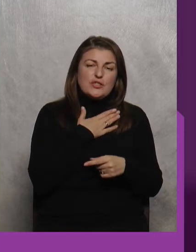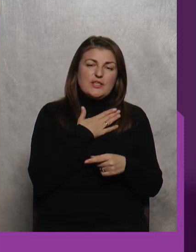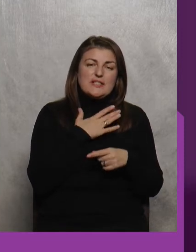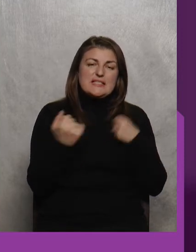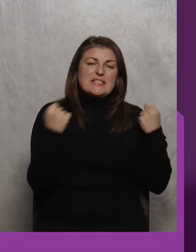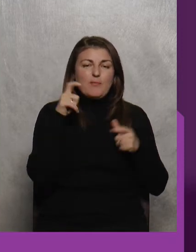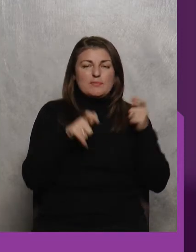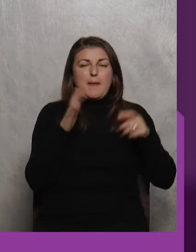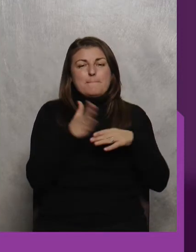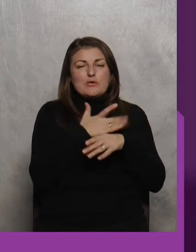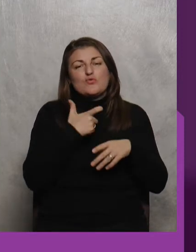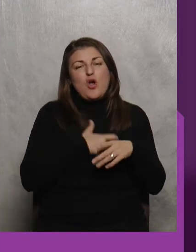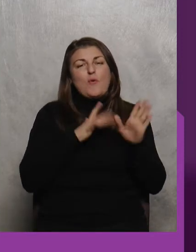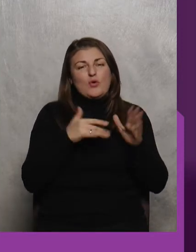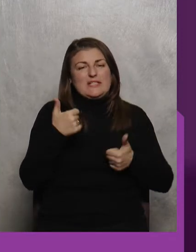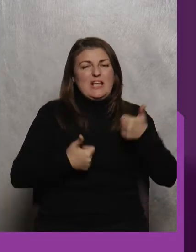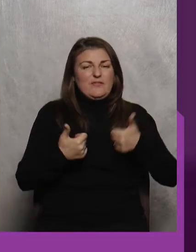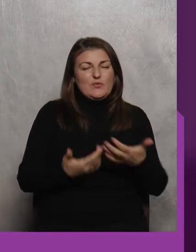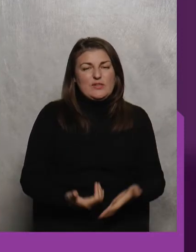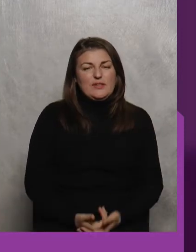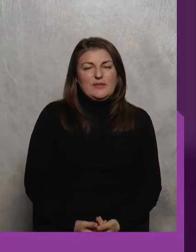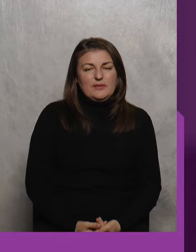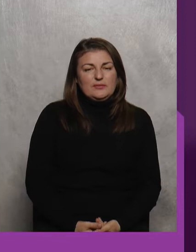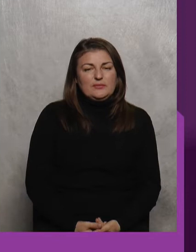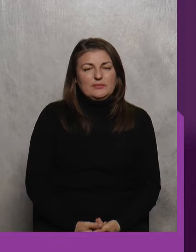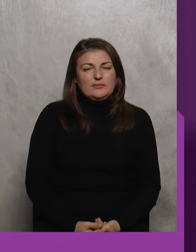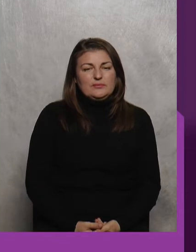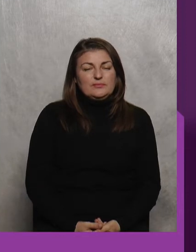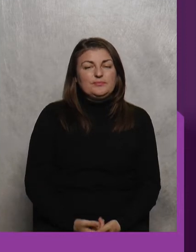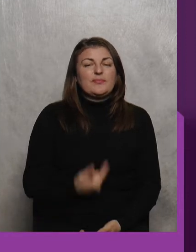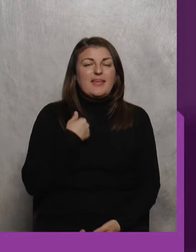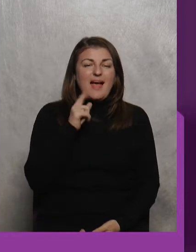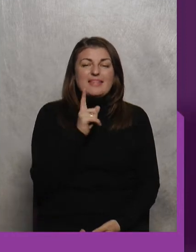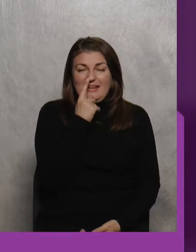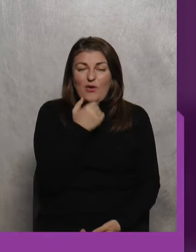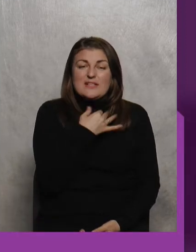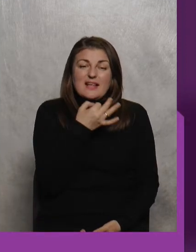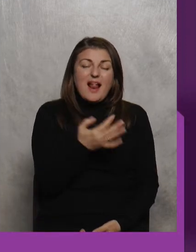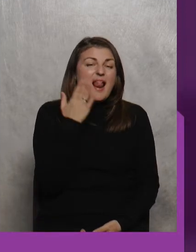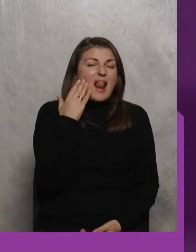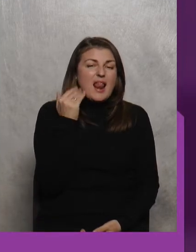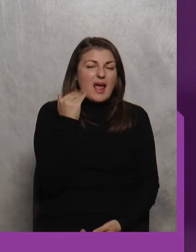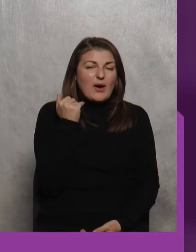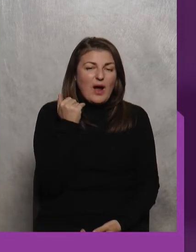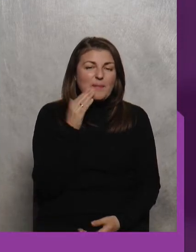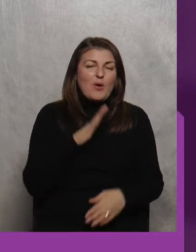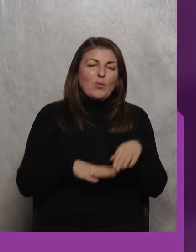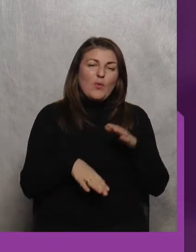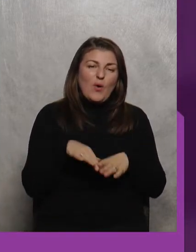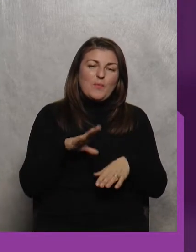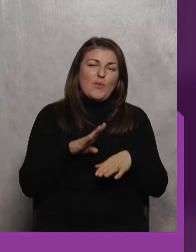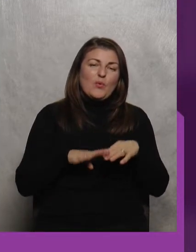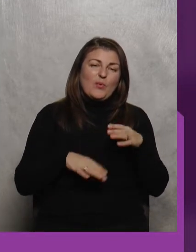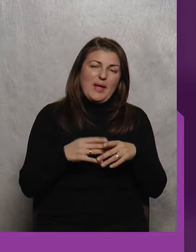що наші спортсменки між собою тільки соромнуються. Я тільки хотіла сказати, легким рухом